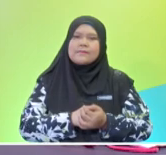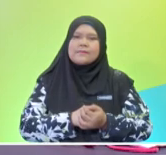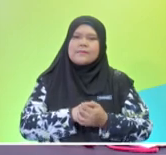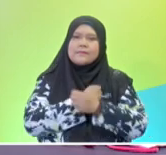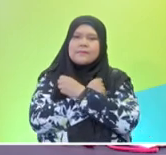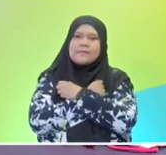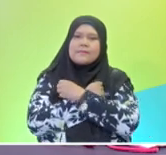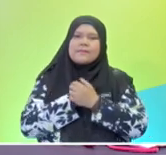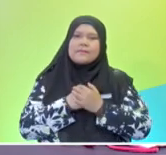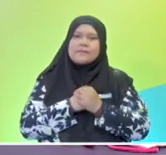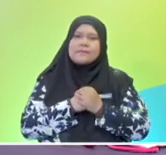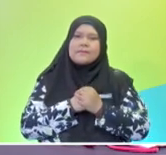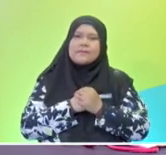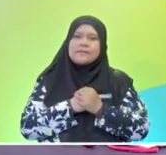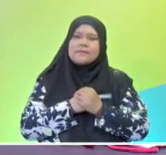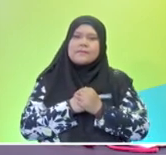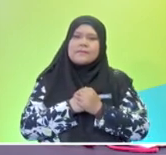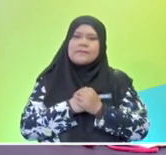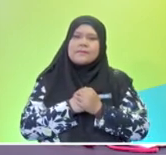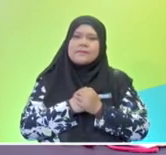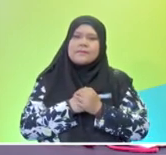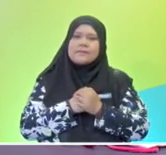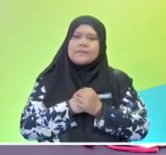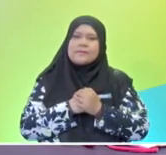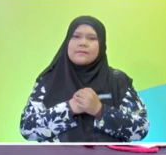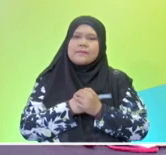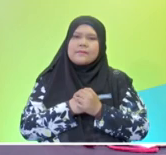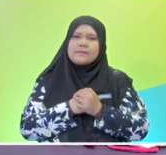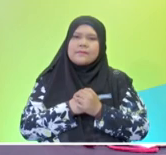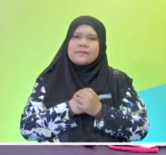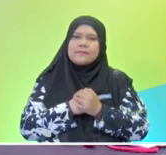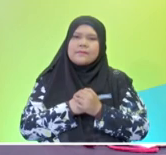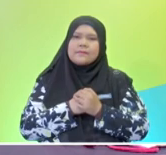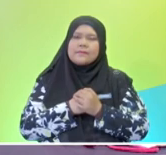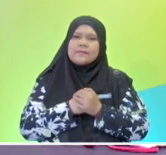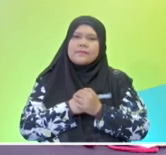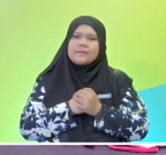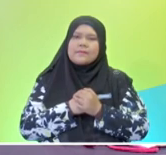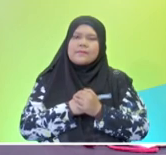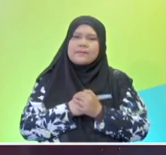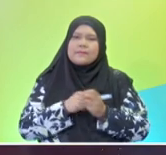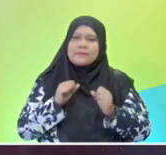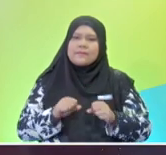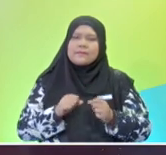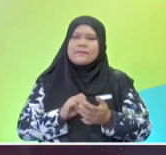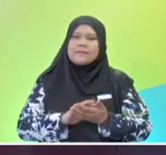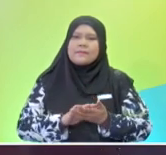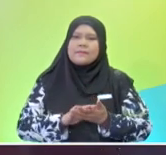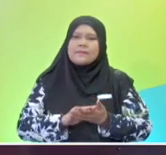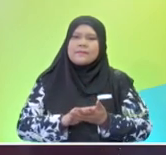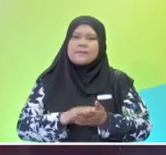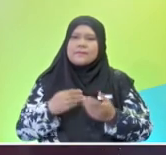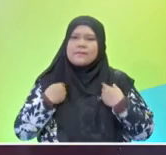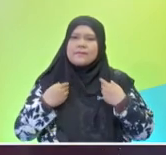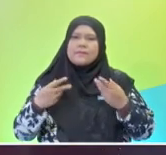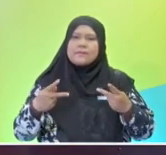Okey. Cara tadi kita belajar tu bertolak ansur, menghormati. Berkaitan dengan keluarga bahagia yang